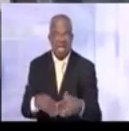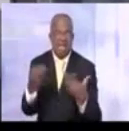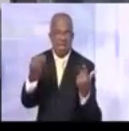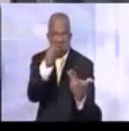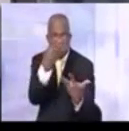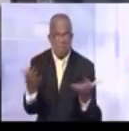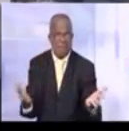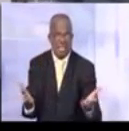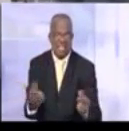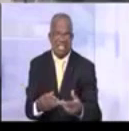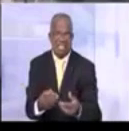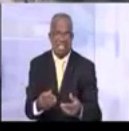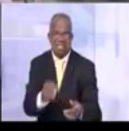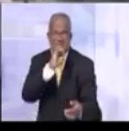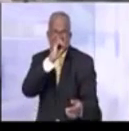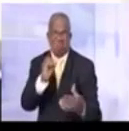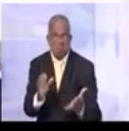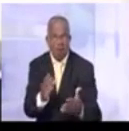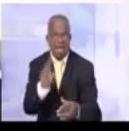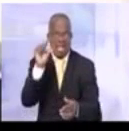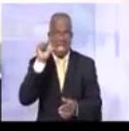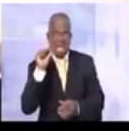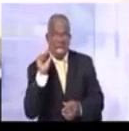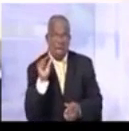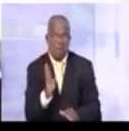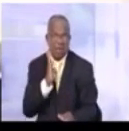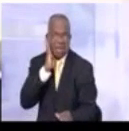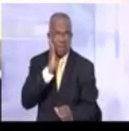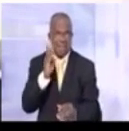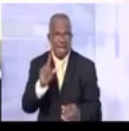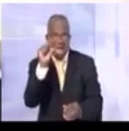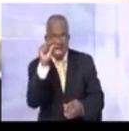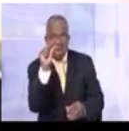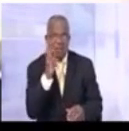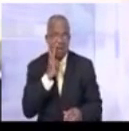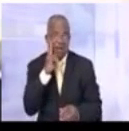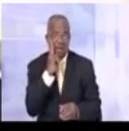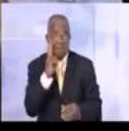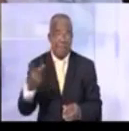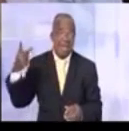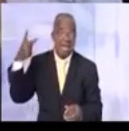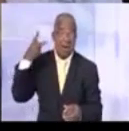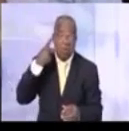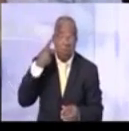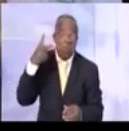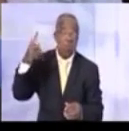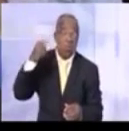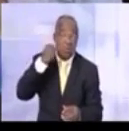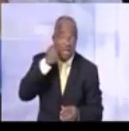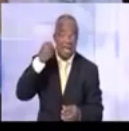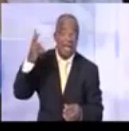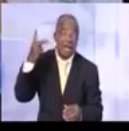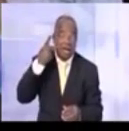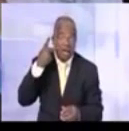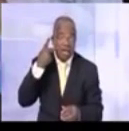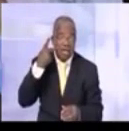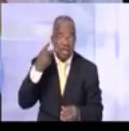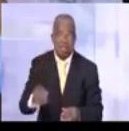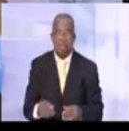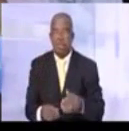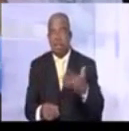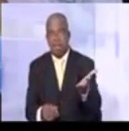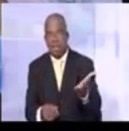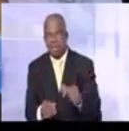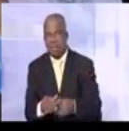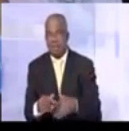La phase officielle lancée, plus d'arguments donc pour les éventuels contrevenants. Ce sont des sanctions qui partent, des amendes qui